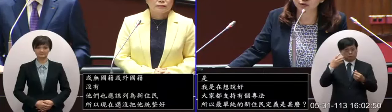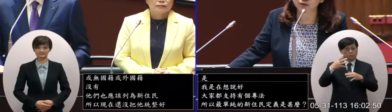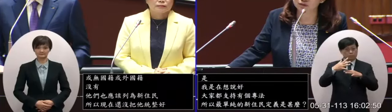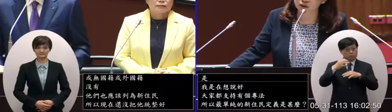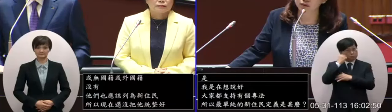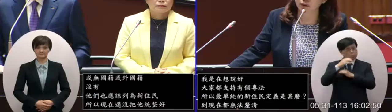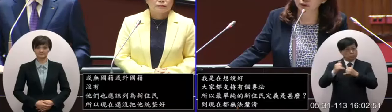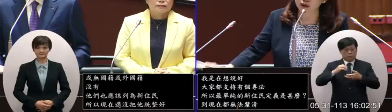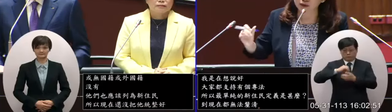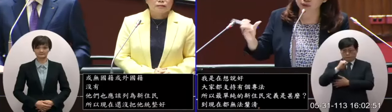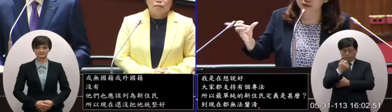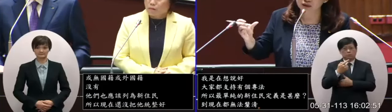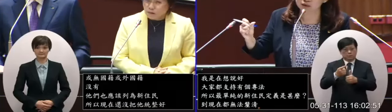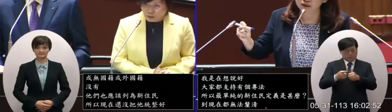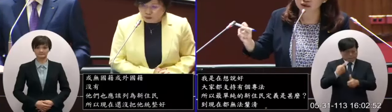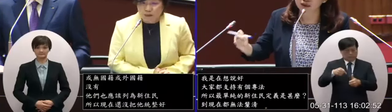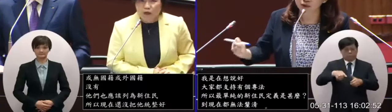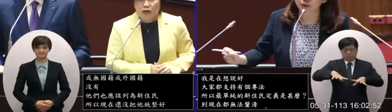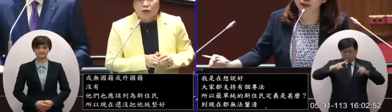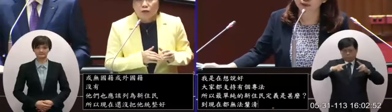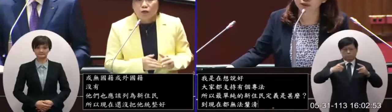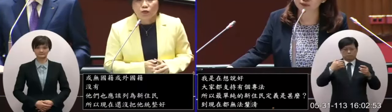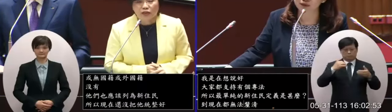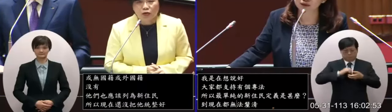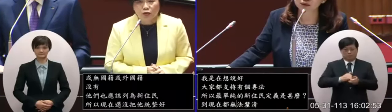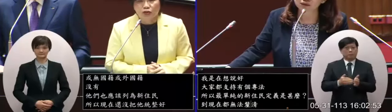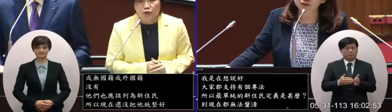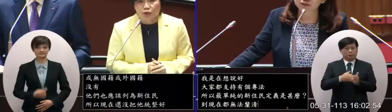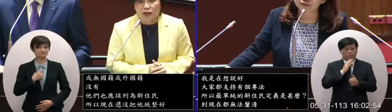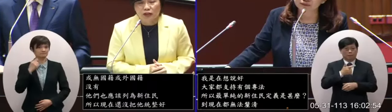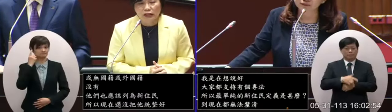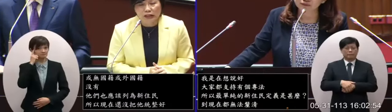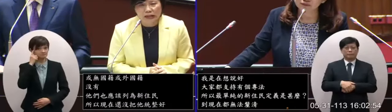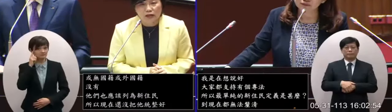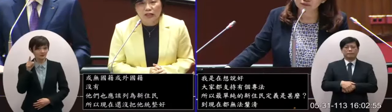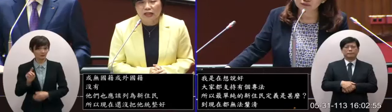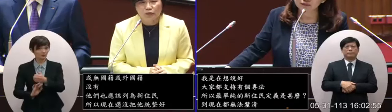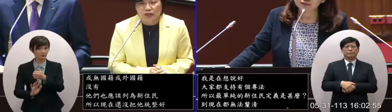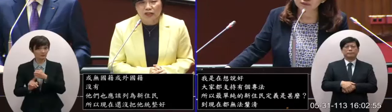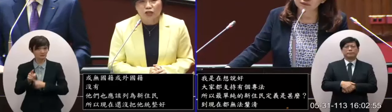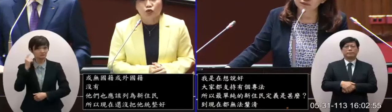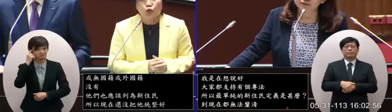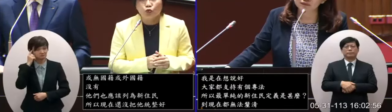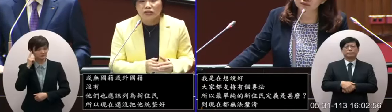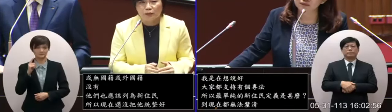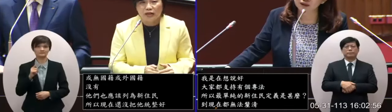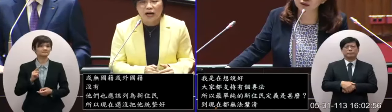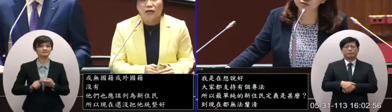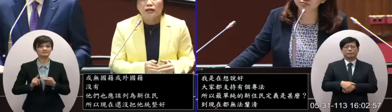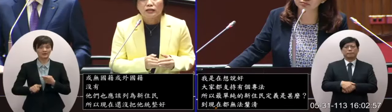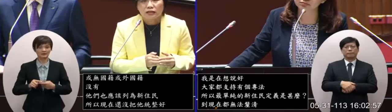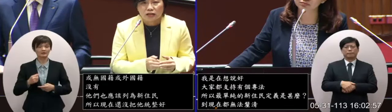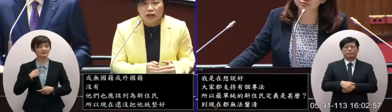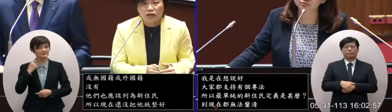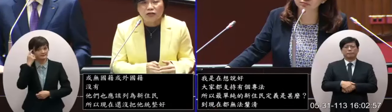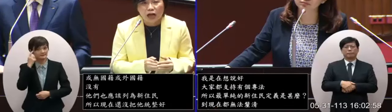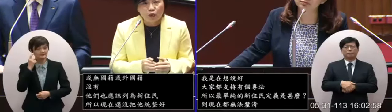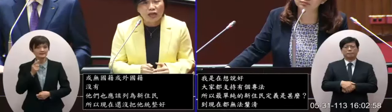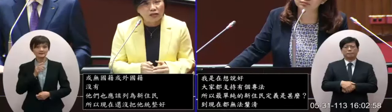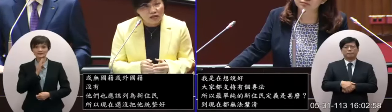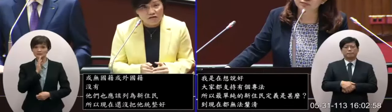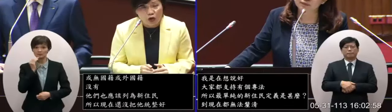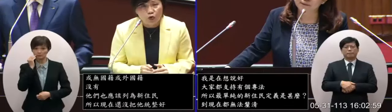须要有一个定义出来嘛，是不是？ 我想委员的意思应该不是这样，就是无论怎么样，只要